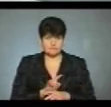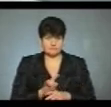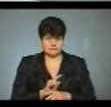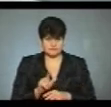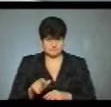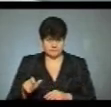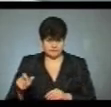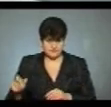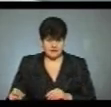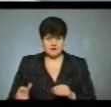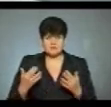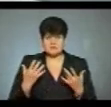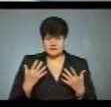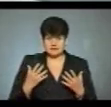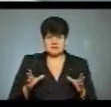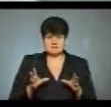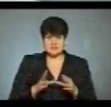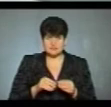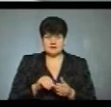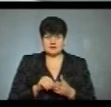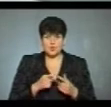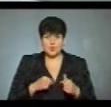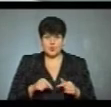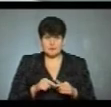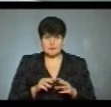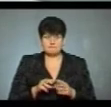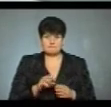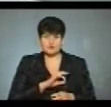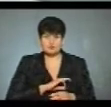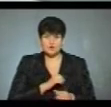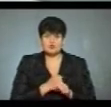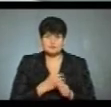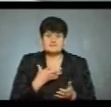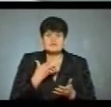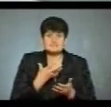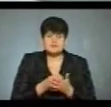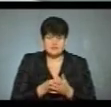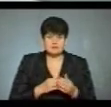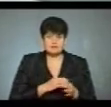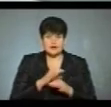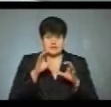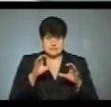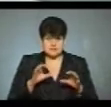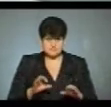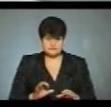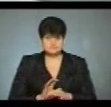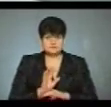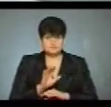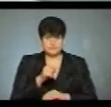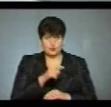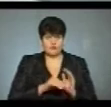суспільства, оскільки спільний представницький орган профспілок розробив свій проєкт закону про працю і надіслав його у Верховну